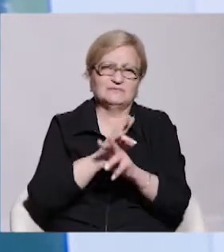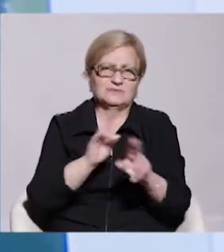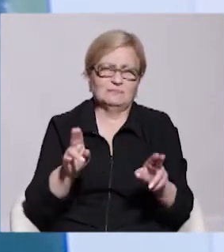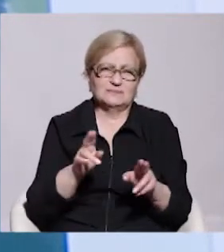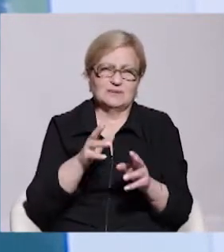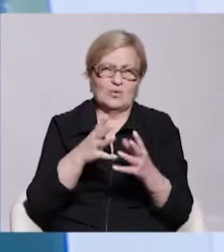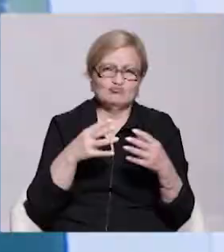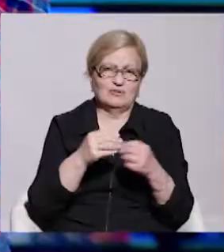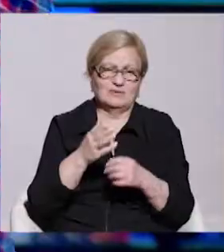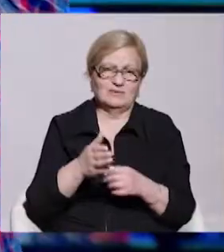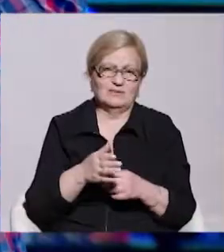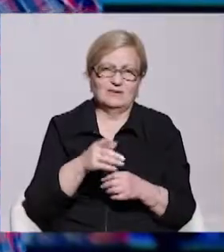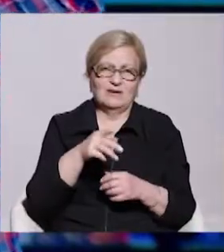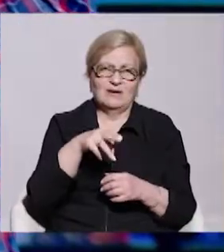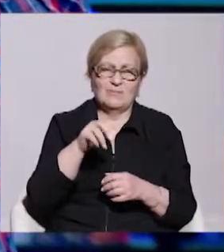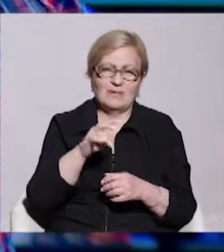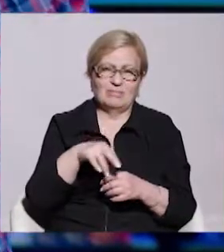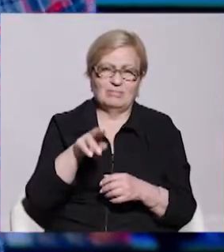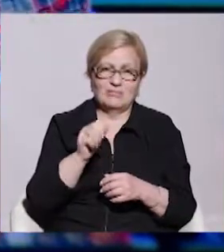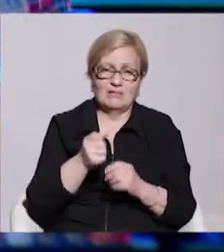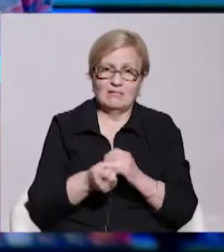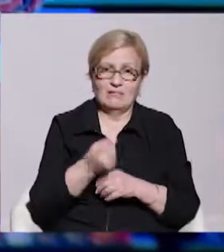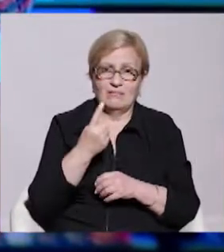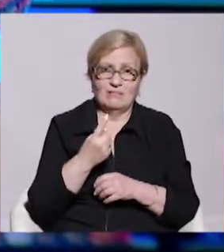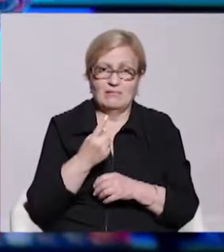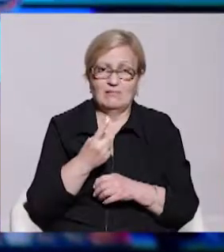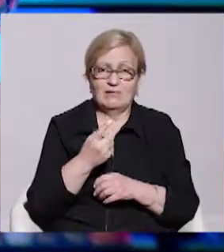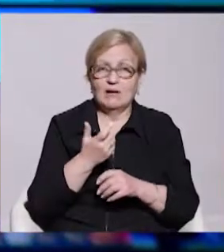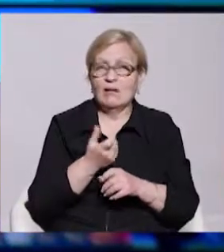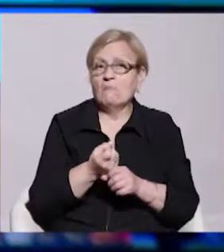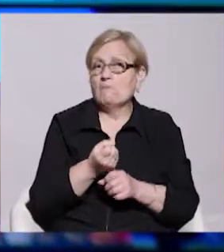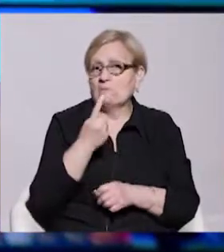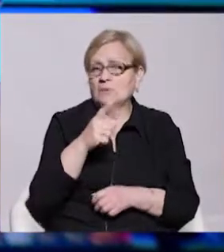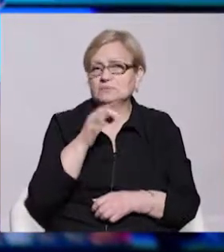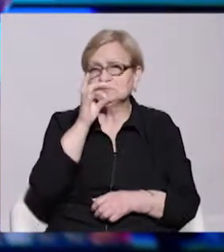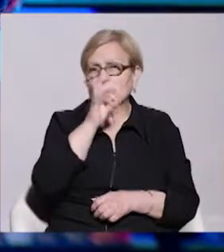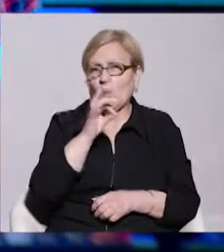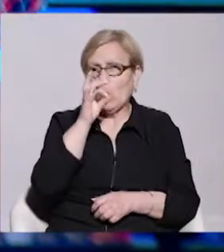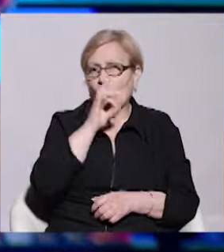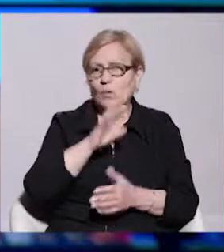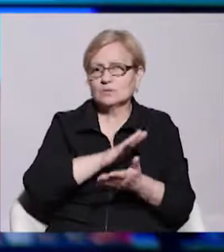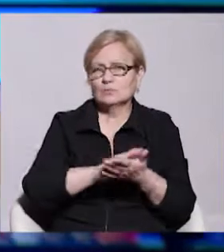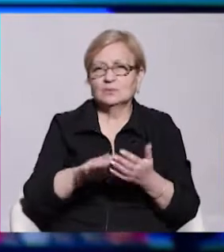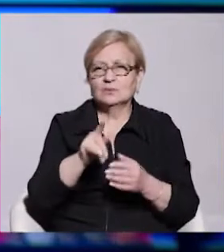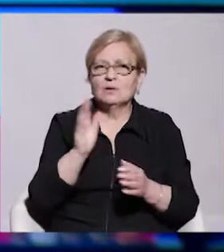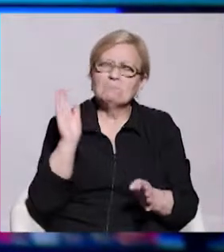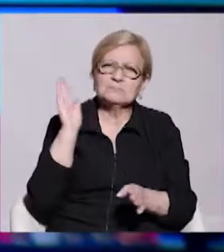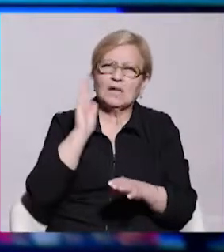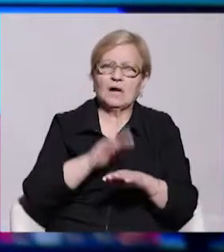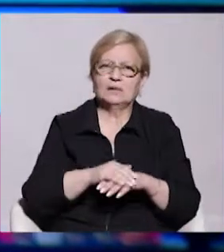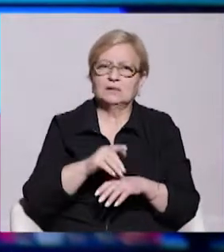მიეკუთვნება. პანდა, რომელიც აღმოჩნდა, რომ ძალიან ღორმუცელა ყოფილა. მთელი დღის